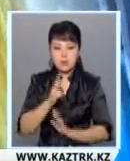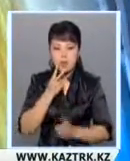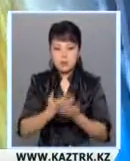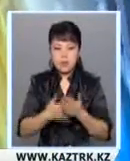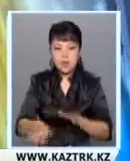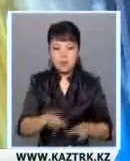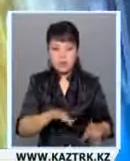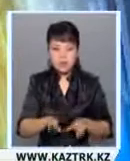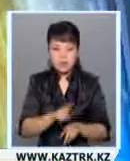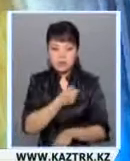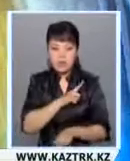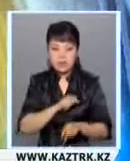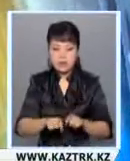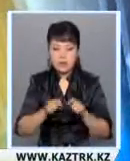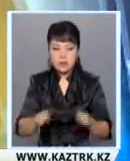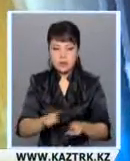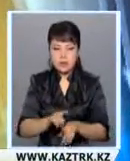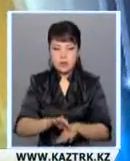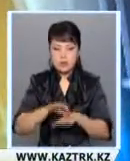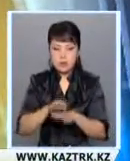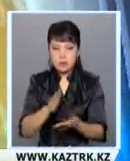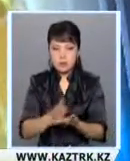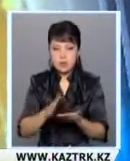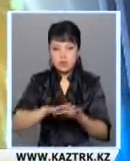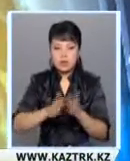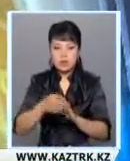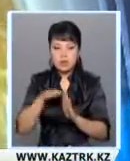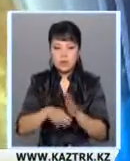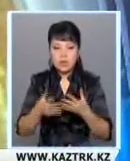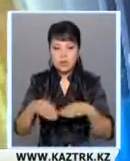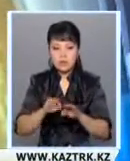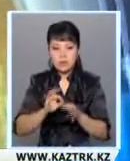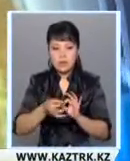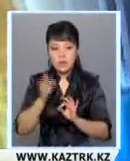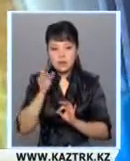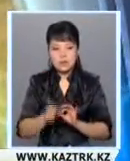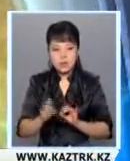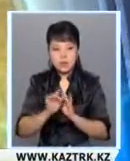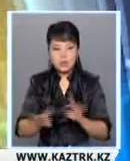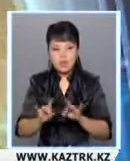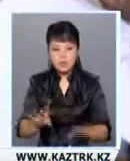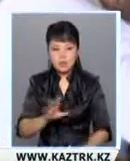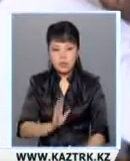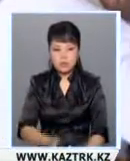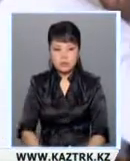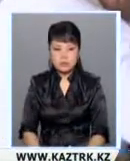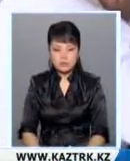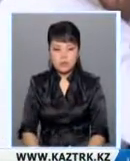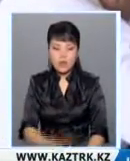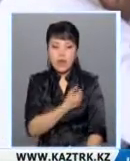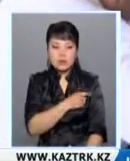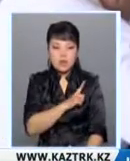жүргізілген дәрігерлік тексеруге әлеуметтік жағдайы төмен отбасылар тартылған. Қызылсайдан тілшіміз әңгімелейді.